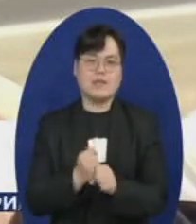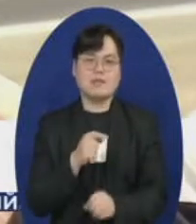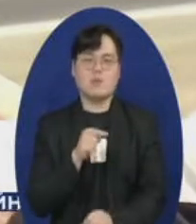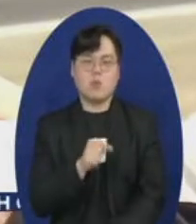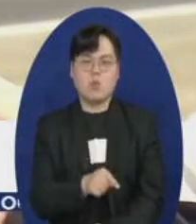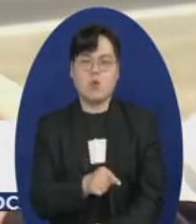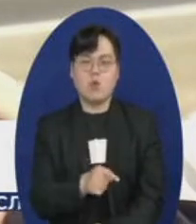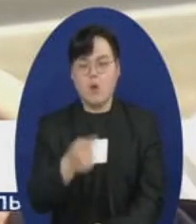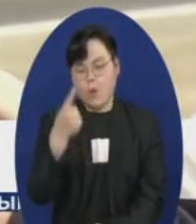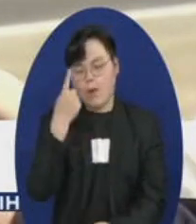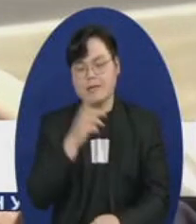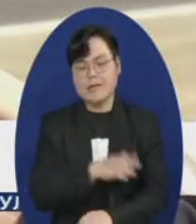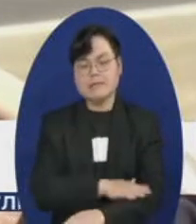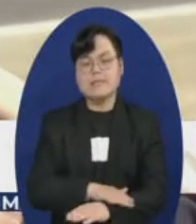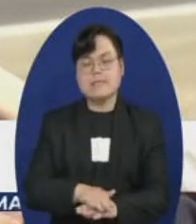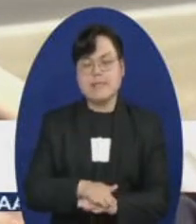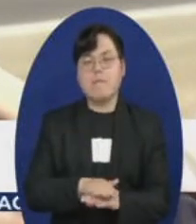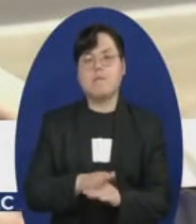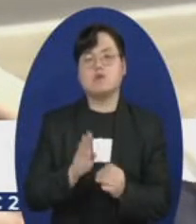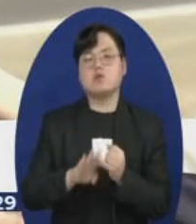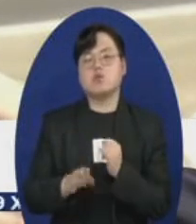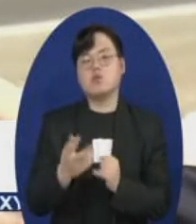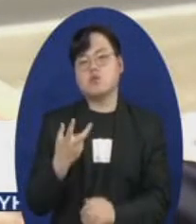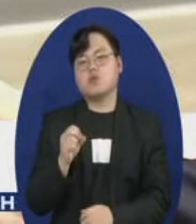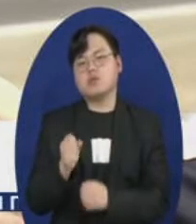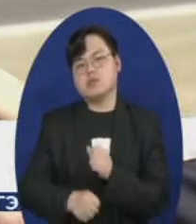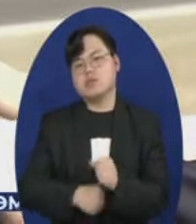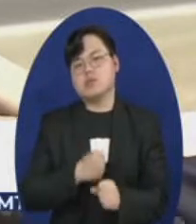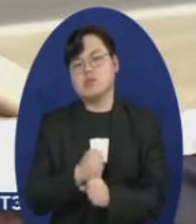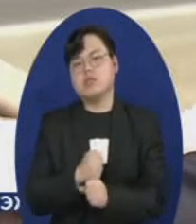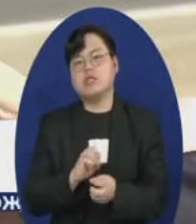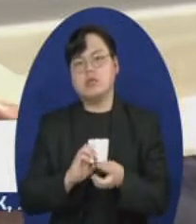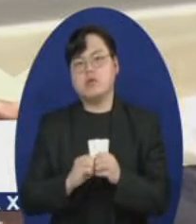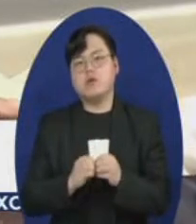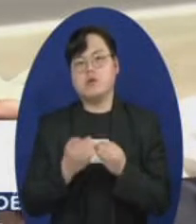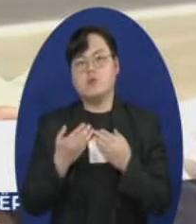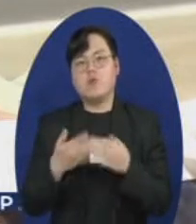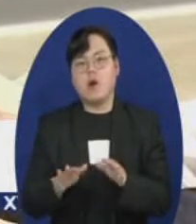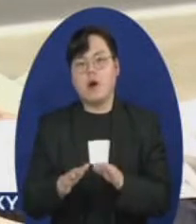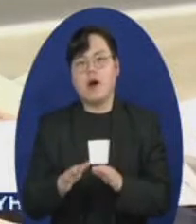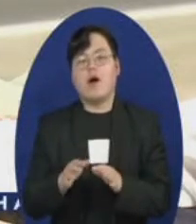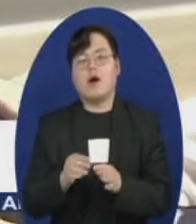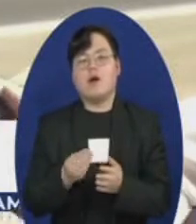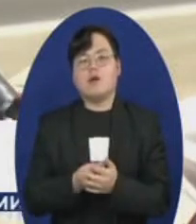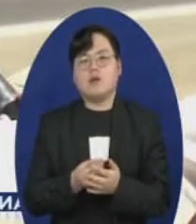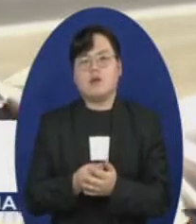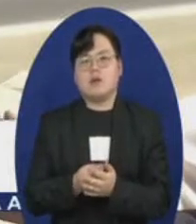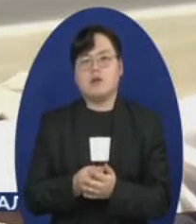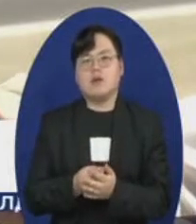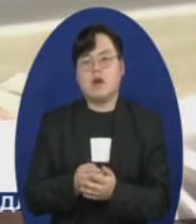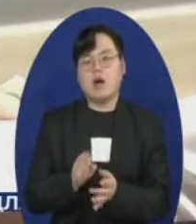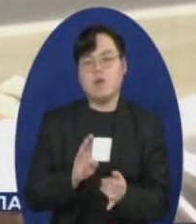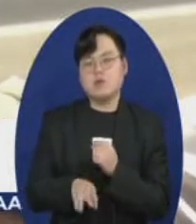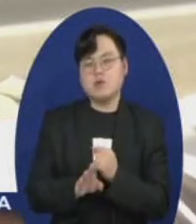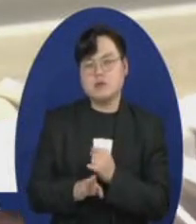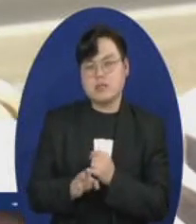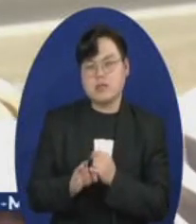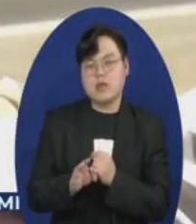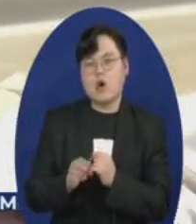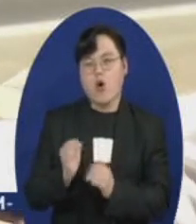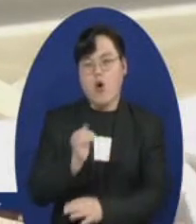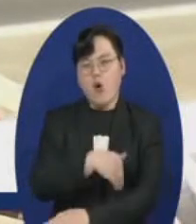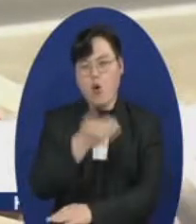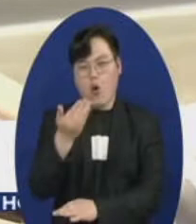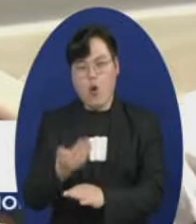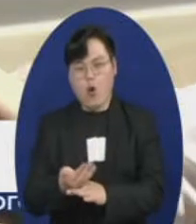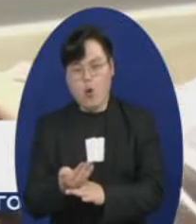Монголын хат замын салбарт сүүлийн 30 орчим жил хийгдсэн одоо гарын 5 хуруунд багтгал ийм